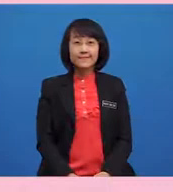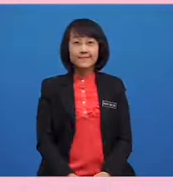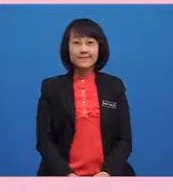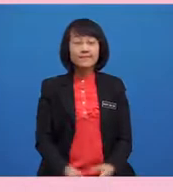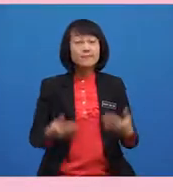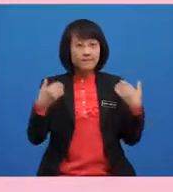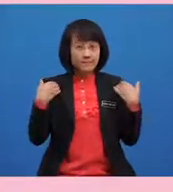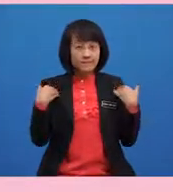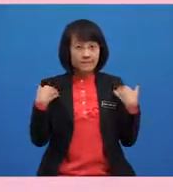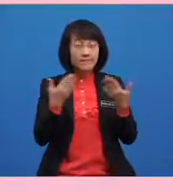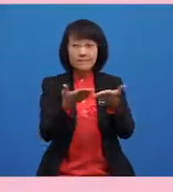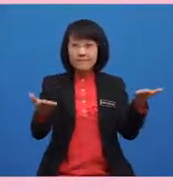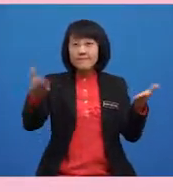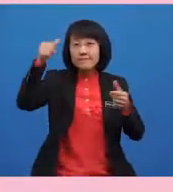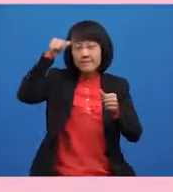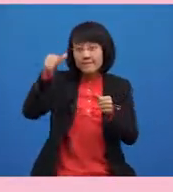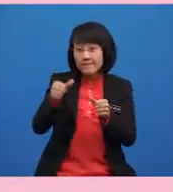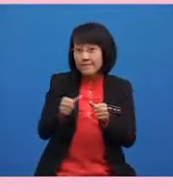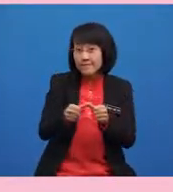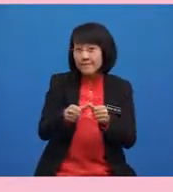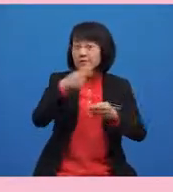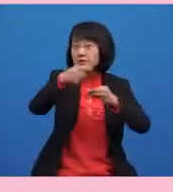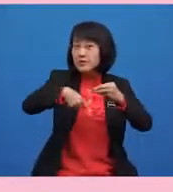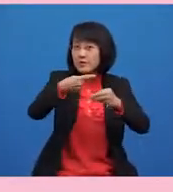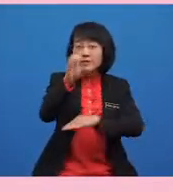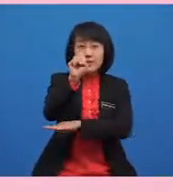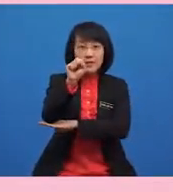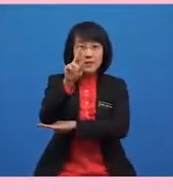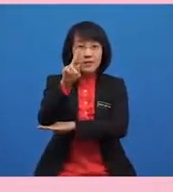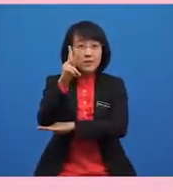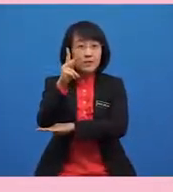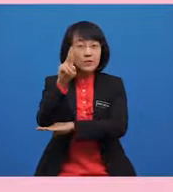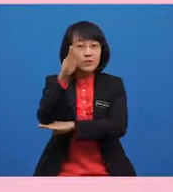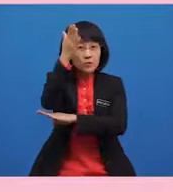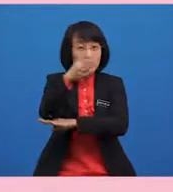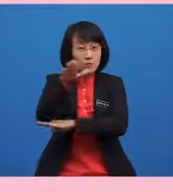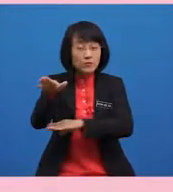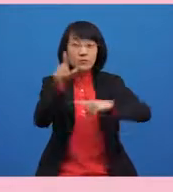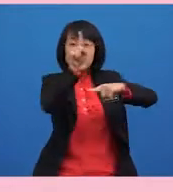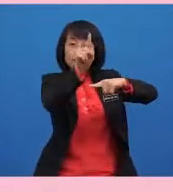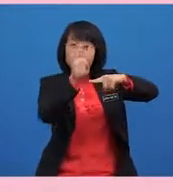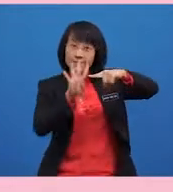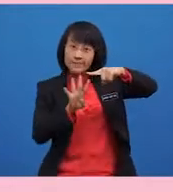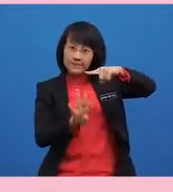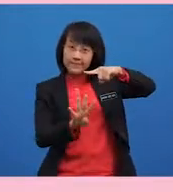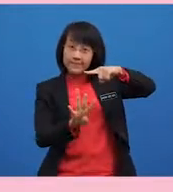Adakah kamu juga masih ingat tentang suku dan 1/4?